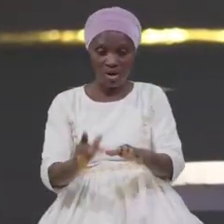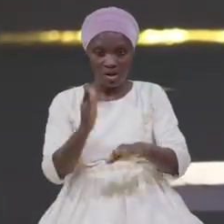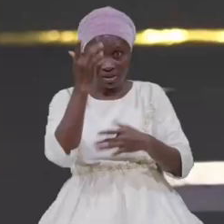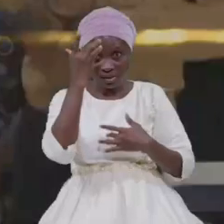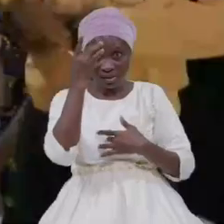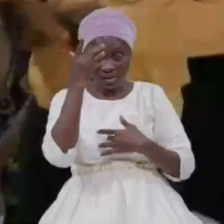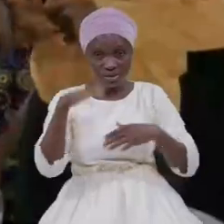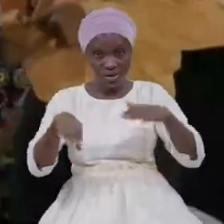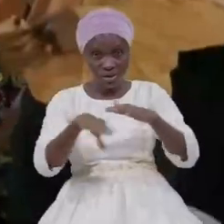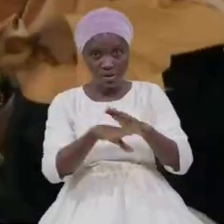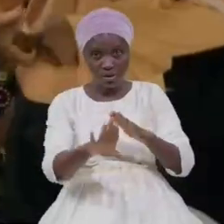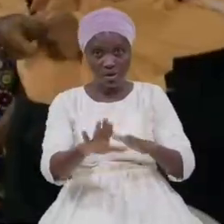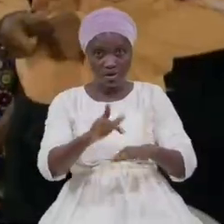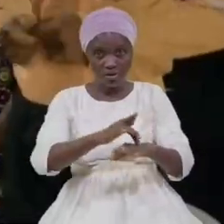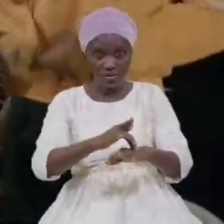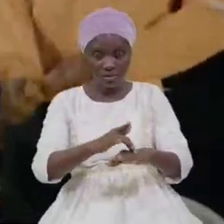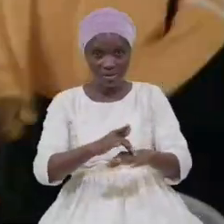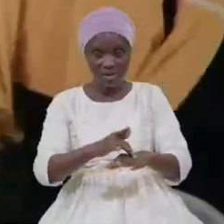tes pieds.